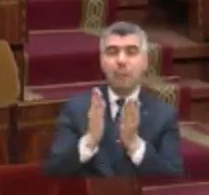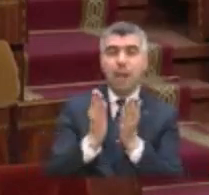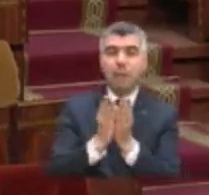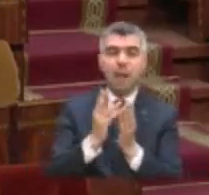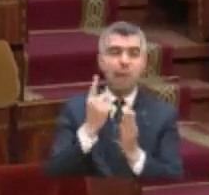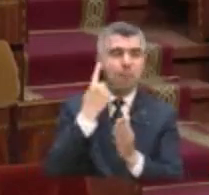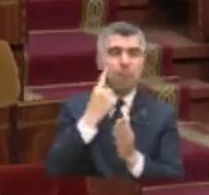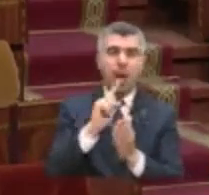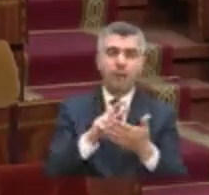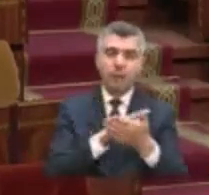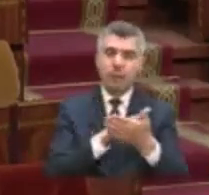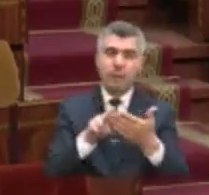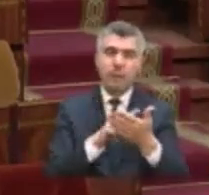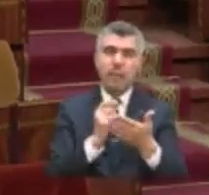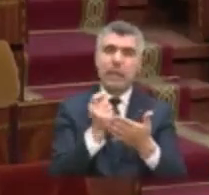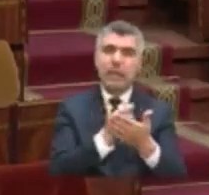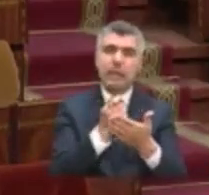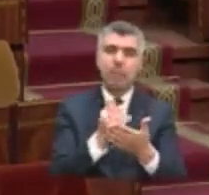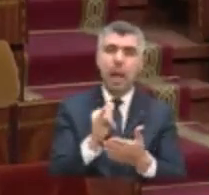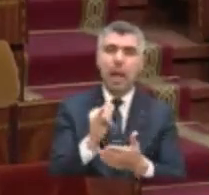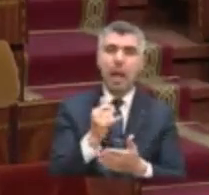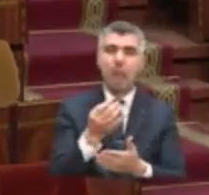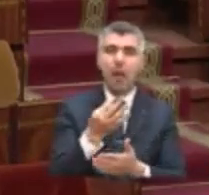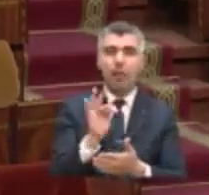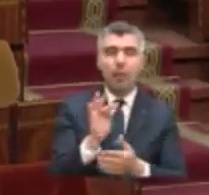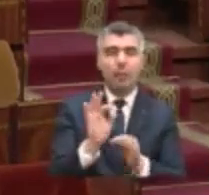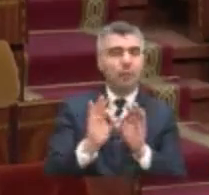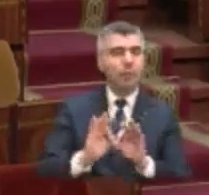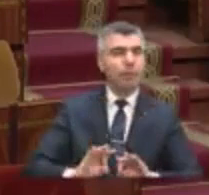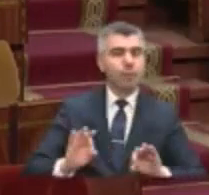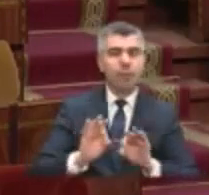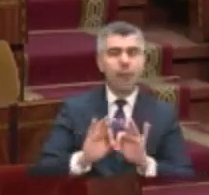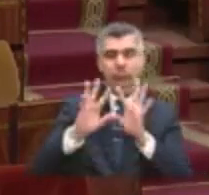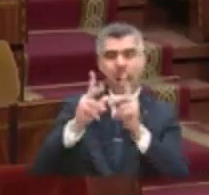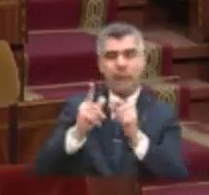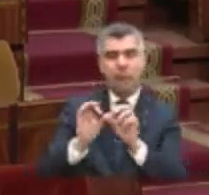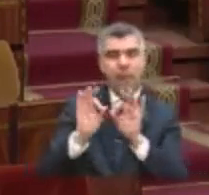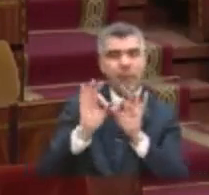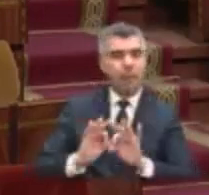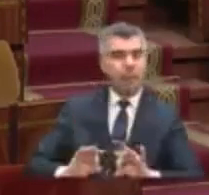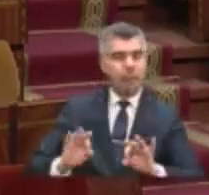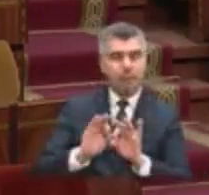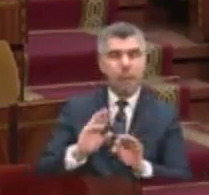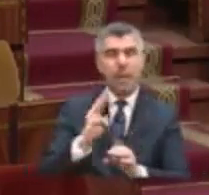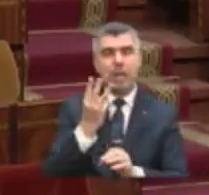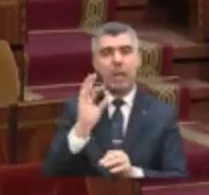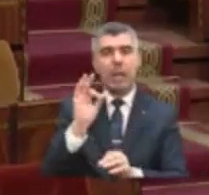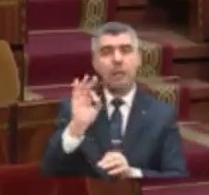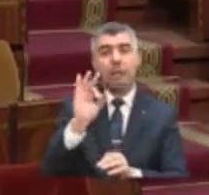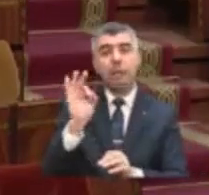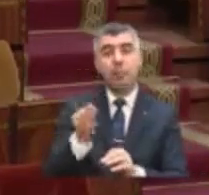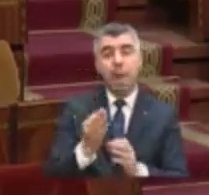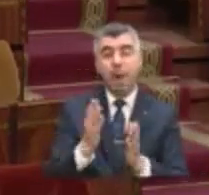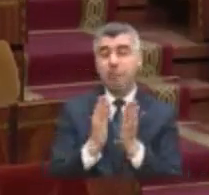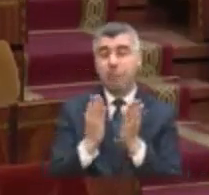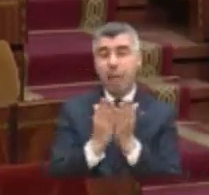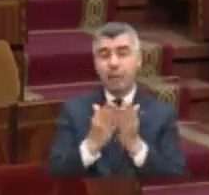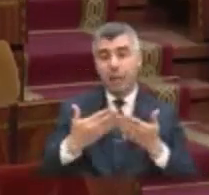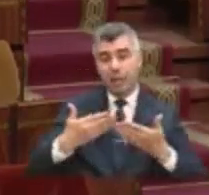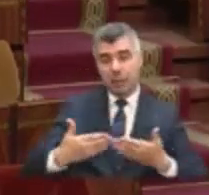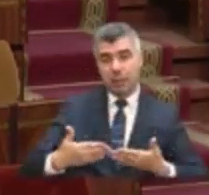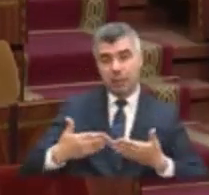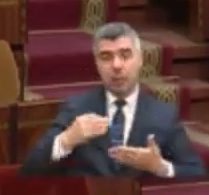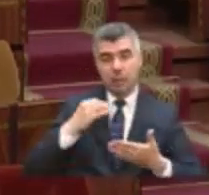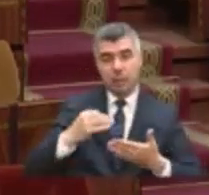وما كيعرفوش يكتبوا العربية والفرنسية وما كيعرفوش يحسبوا. 30% فقط من وليداتنا المتمدرسين اللي